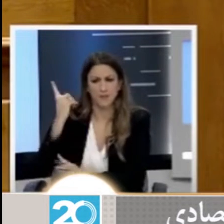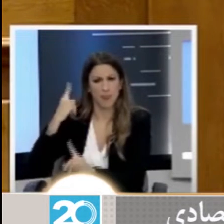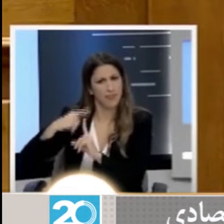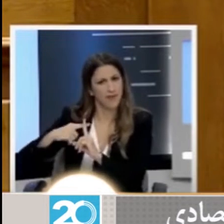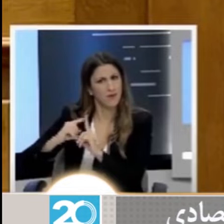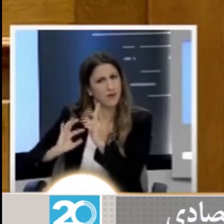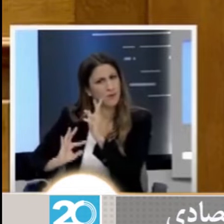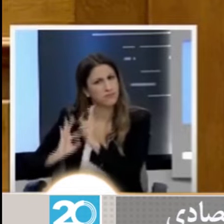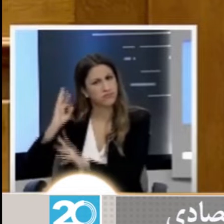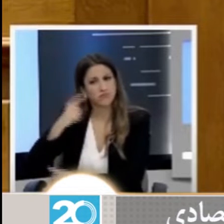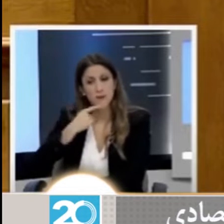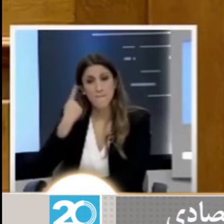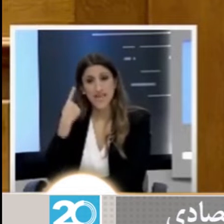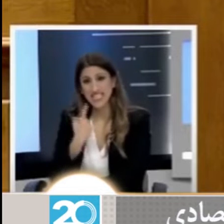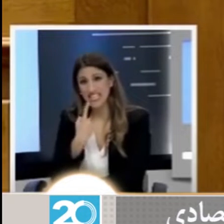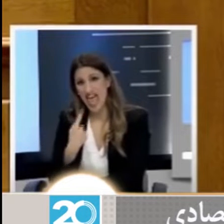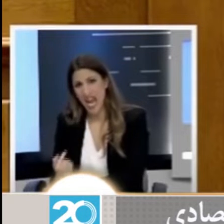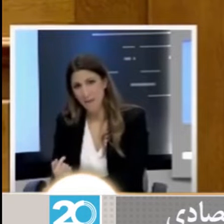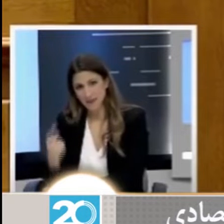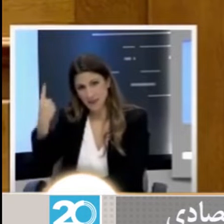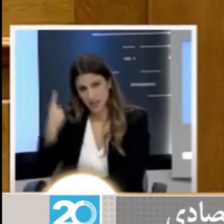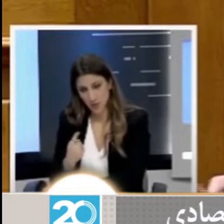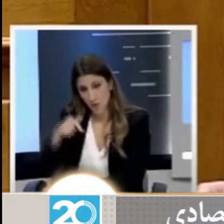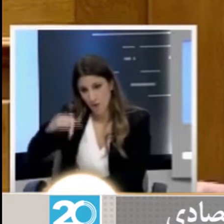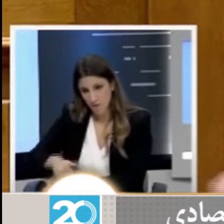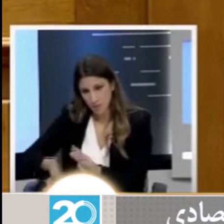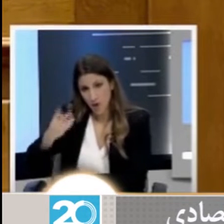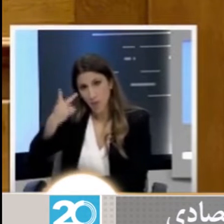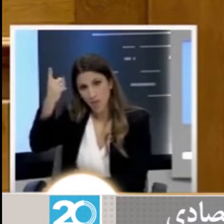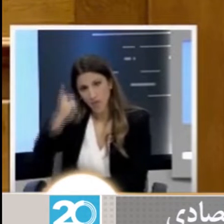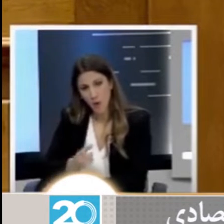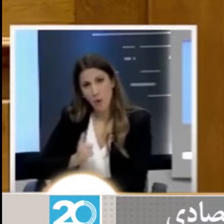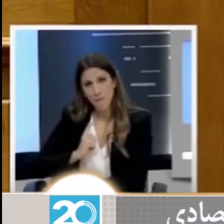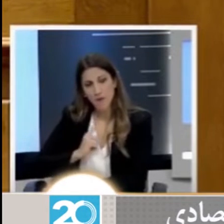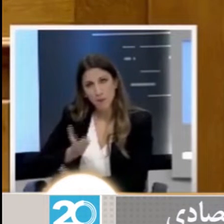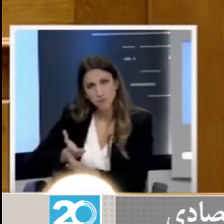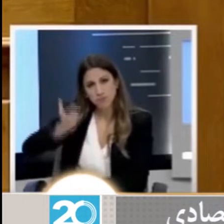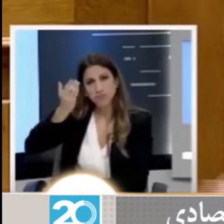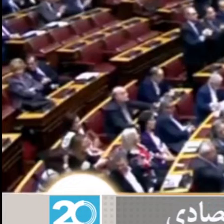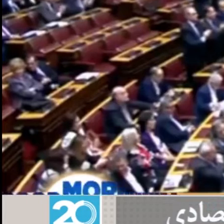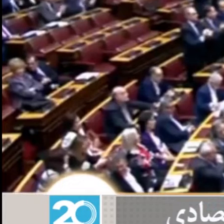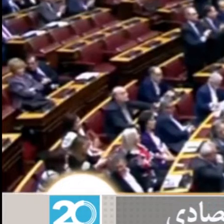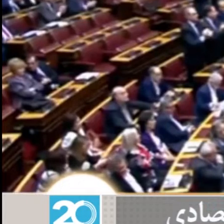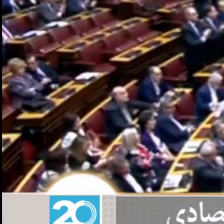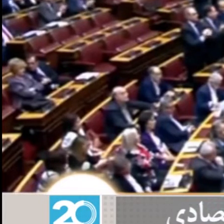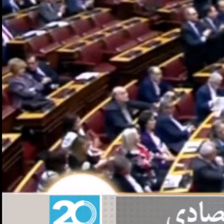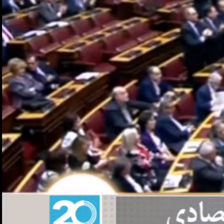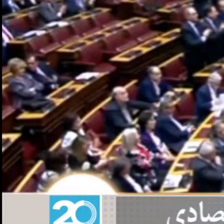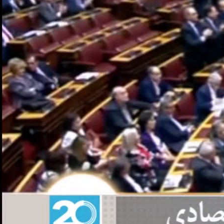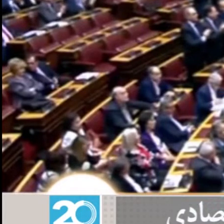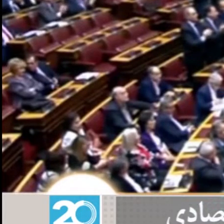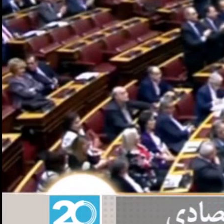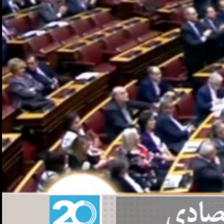گذشته 1.5% و امسال بیش از 2% رشد وجود داشته است. احتمال می‌دهیم که امسال رشد ما بیشتر هم